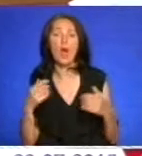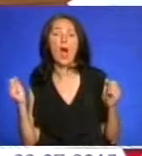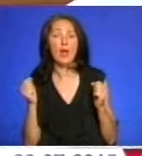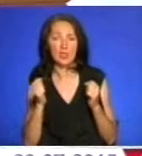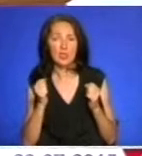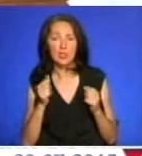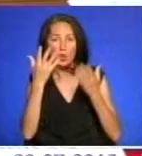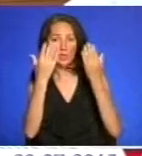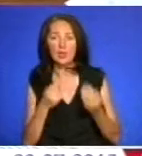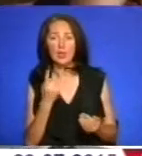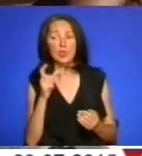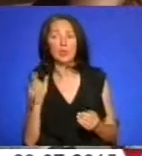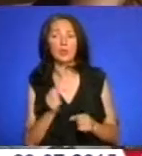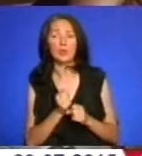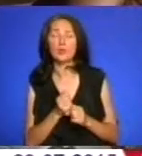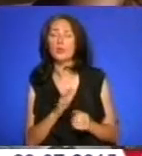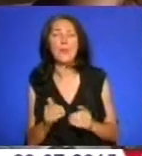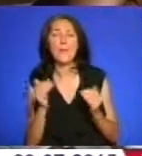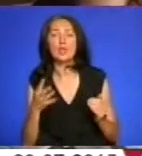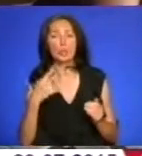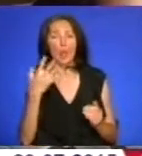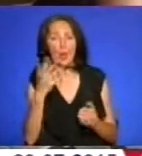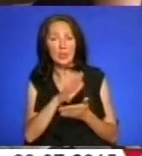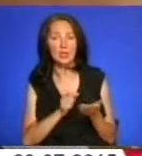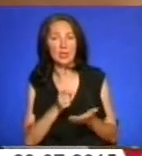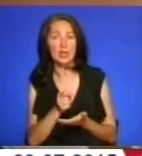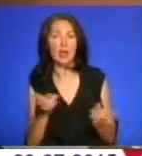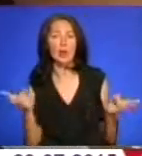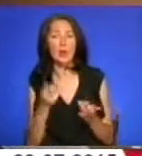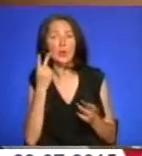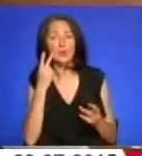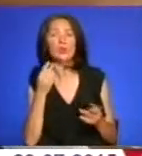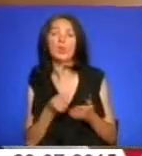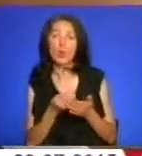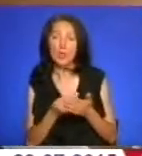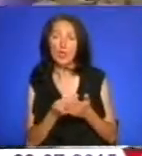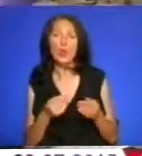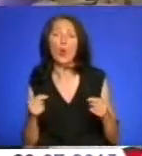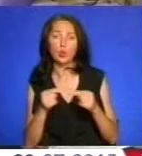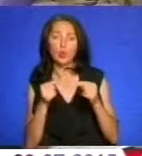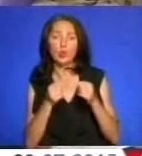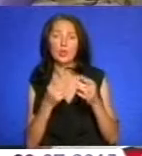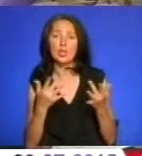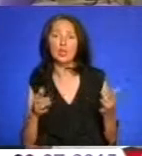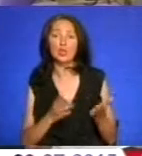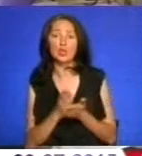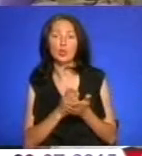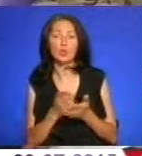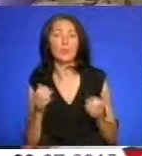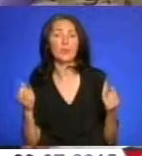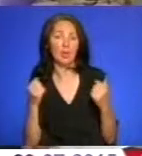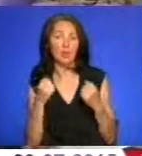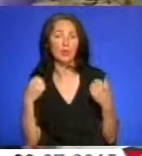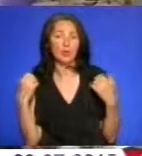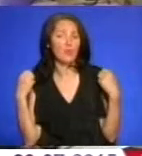більше 45 заяв. Дані постійно доводиться уточнювати у різних службах. Фізично не встигаєш.